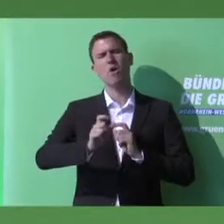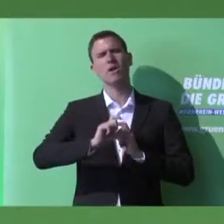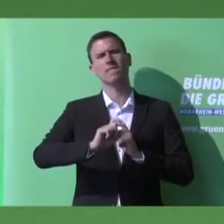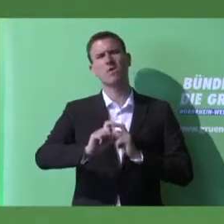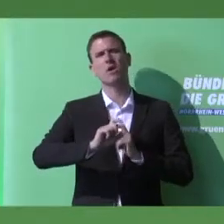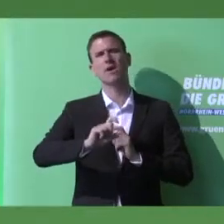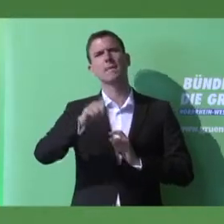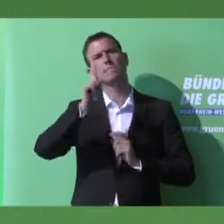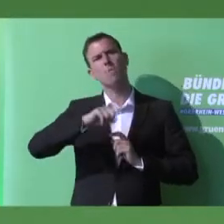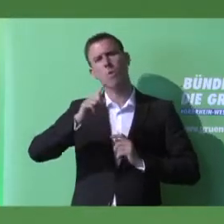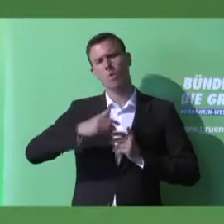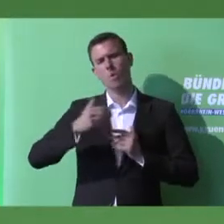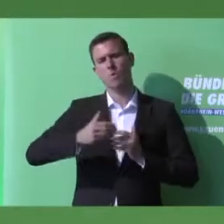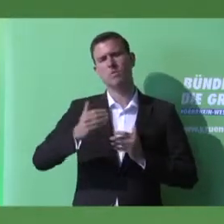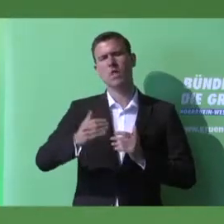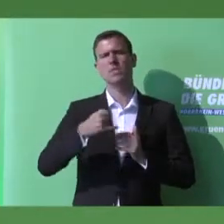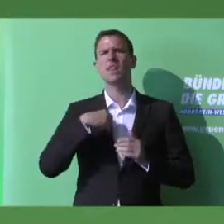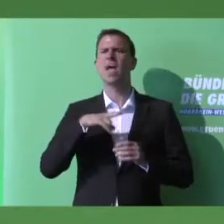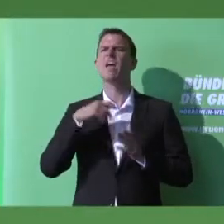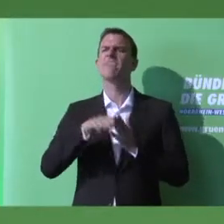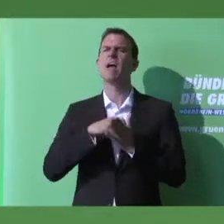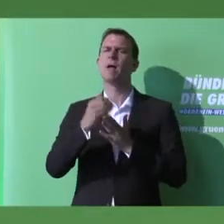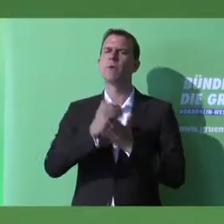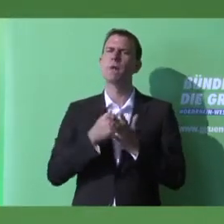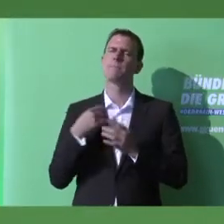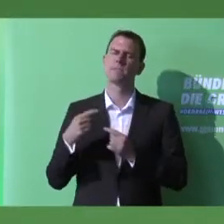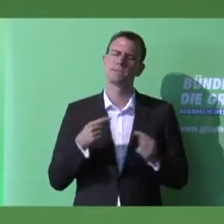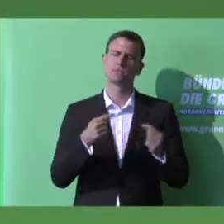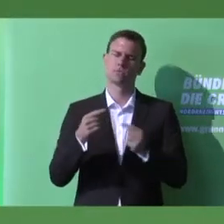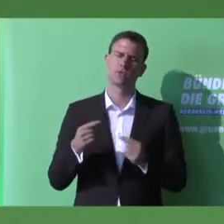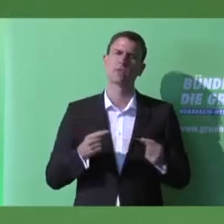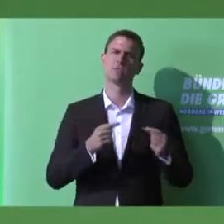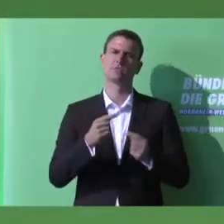ein Wahlprogramm diskutiert hat mit